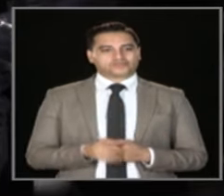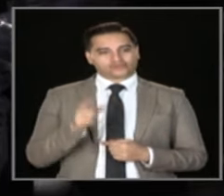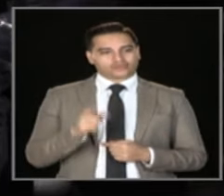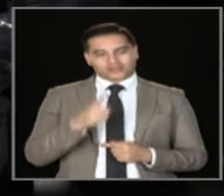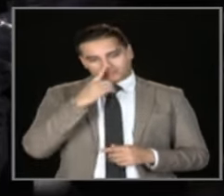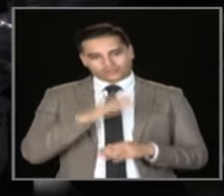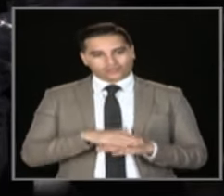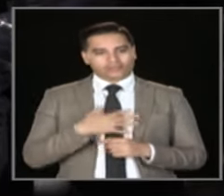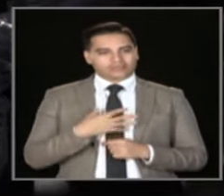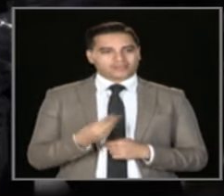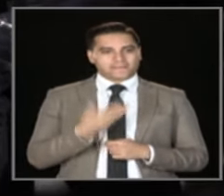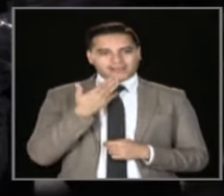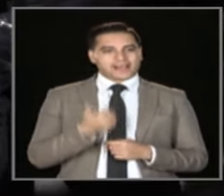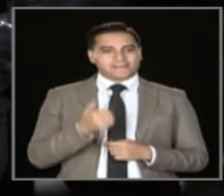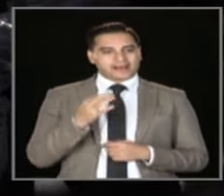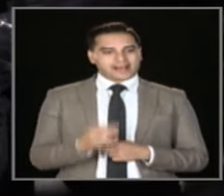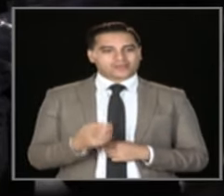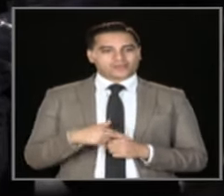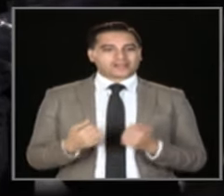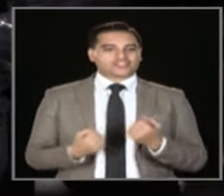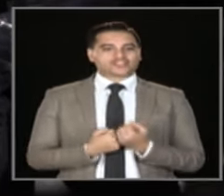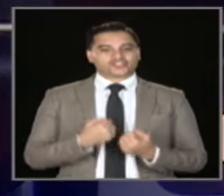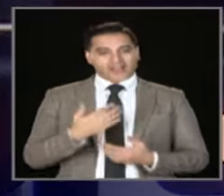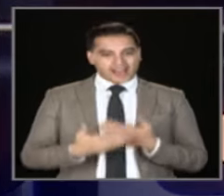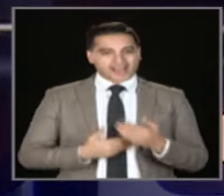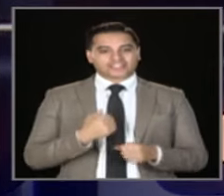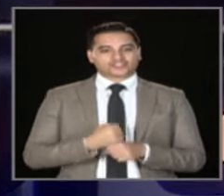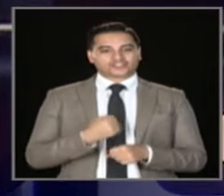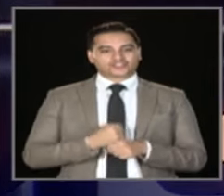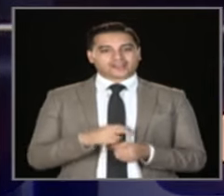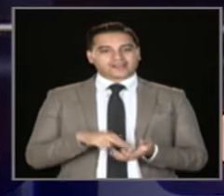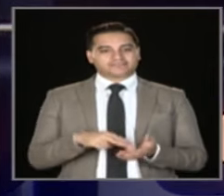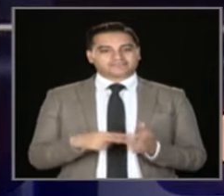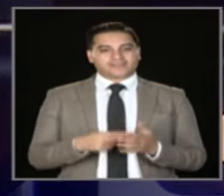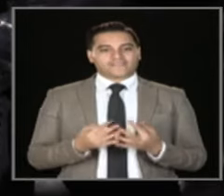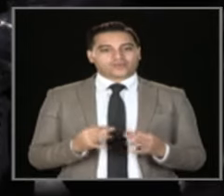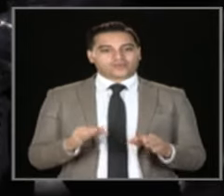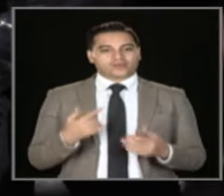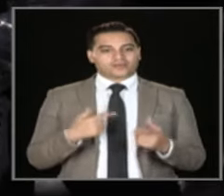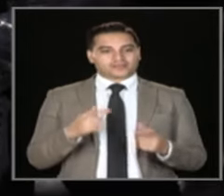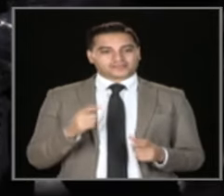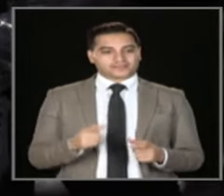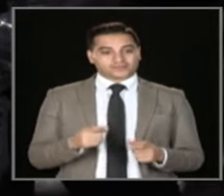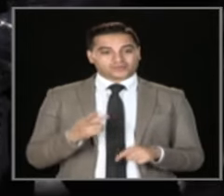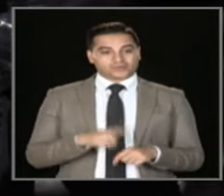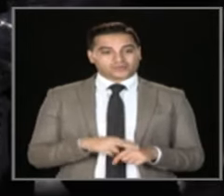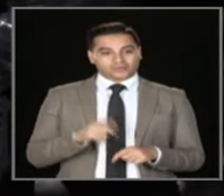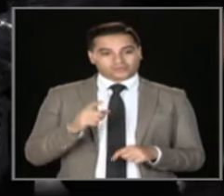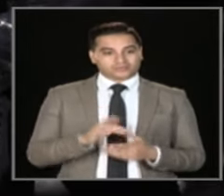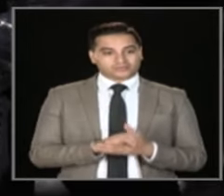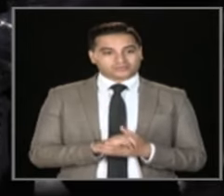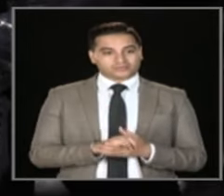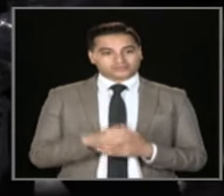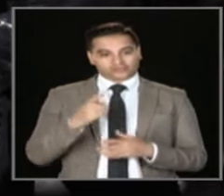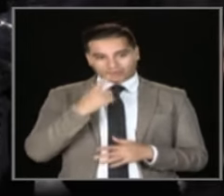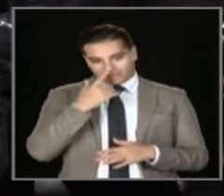الشخصيات الجميله جدا واللي بيشجعك ان انت تشتغل على طول في كل حاجه. ربنا يعني الحمد لله، هو ونعم الصديق ونعم